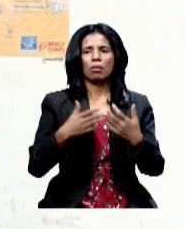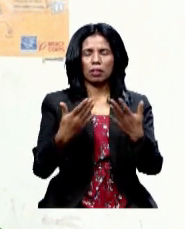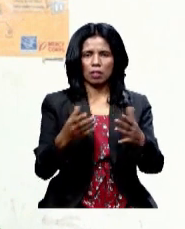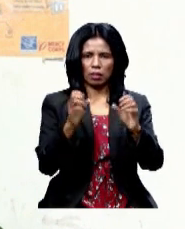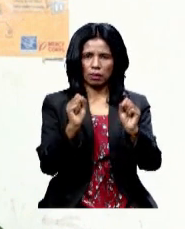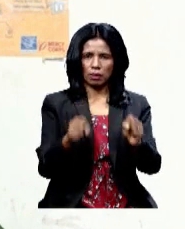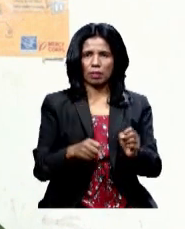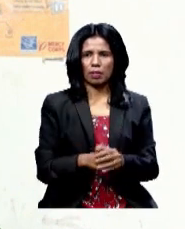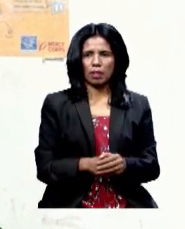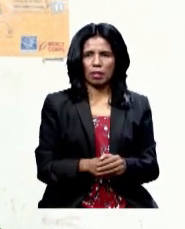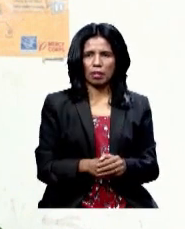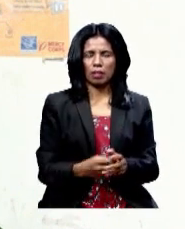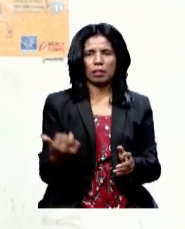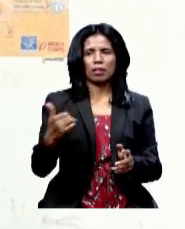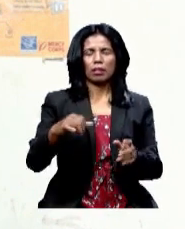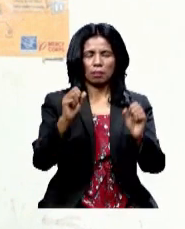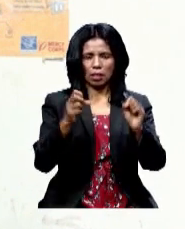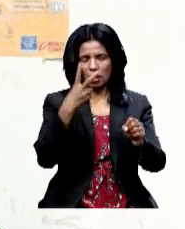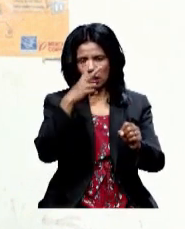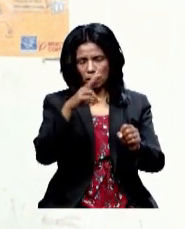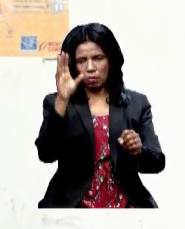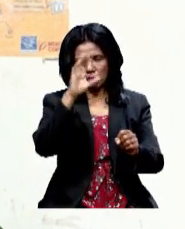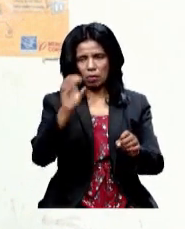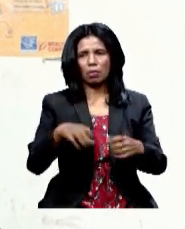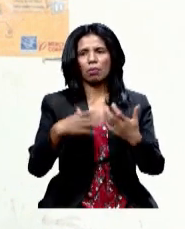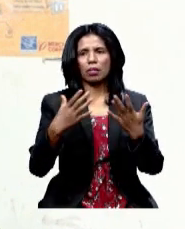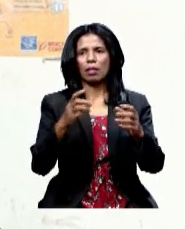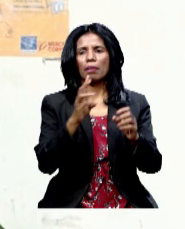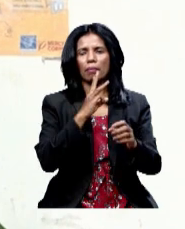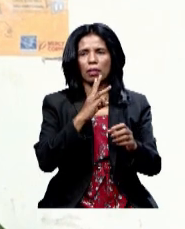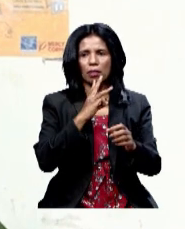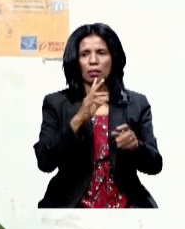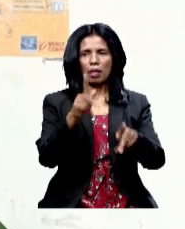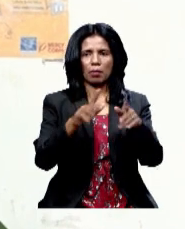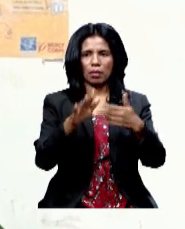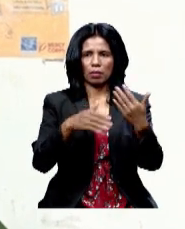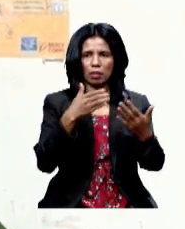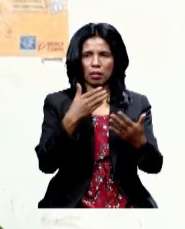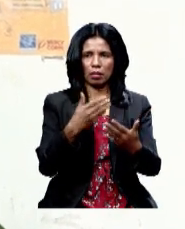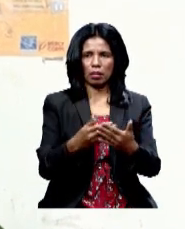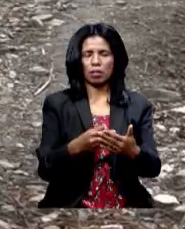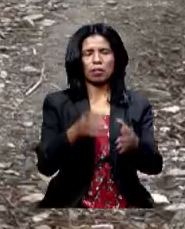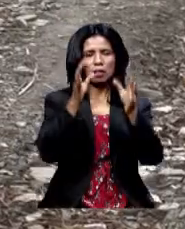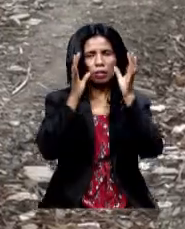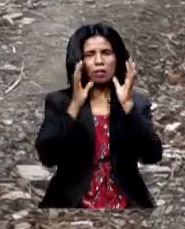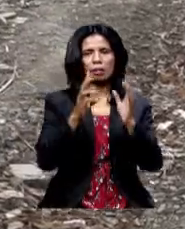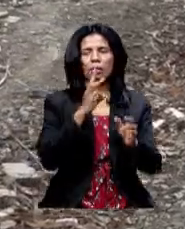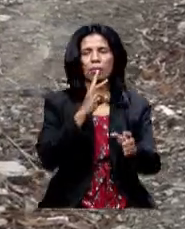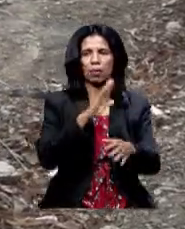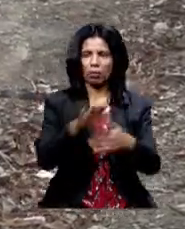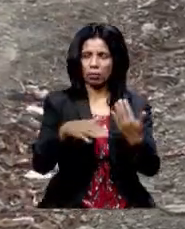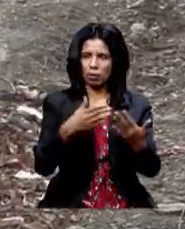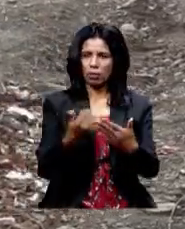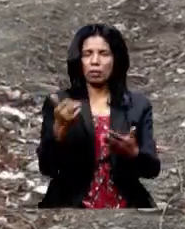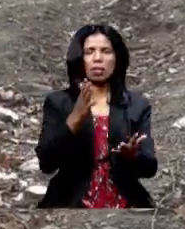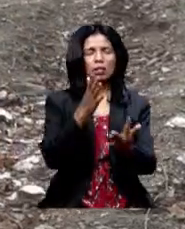ne sira bele tu mai atau buka meo satu halun sa par bene kom dari sira la bele atau halerik ba bene sira hot hot tu bele